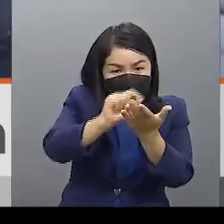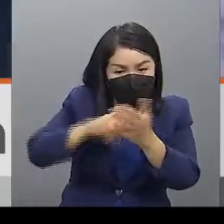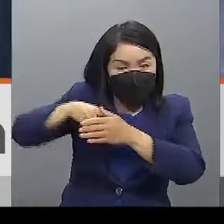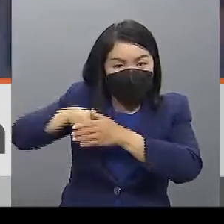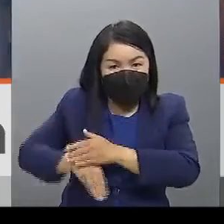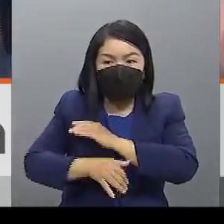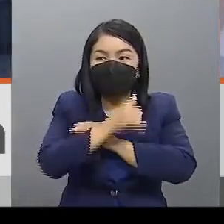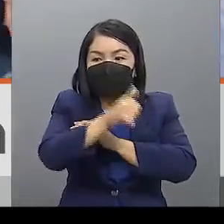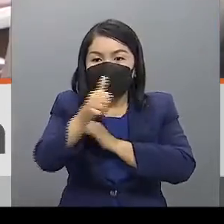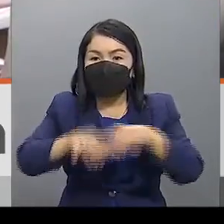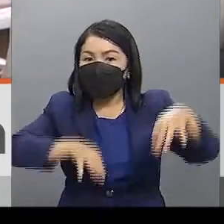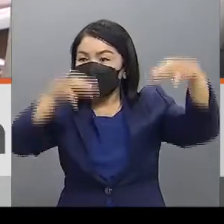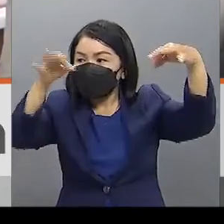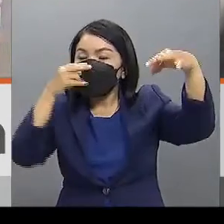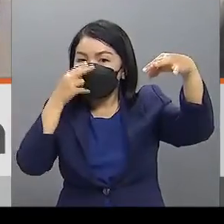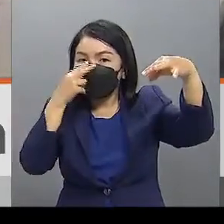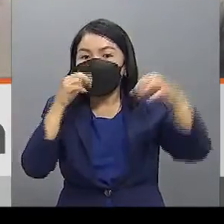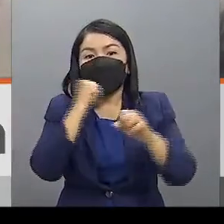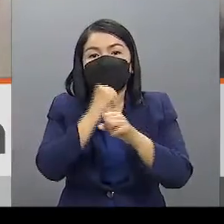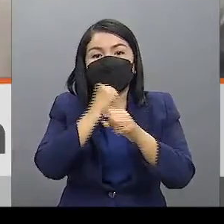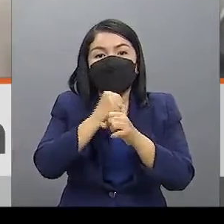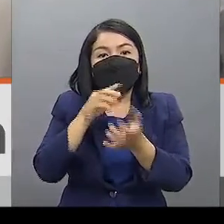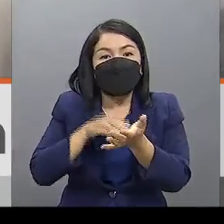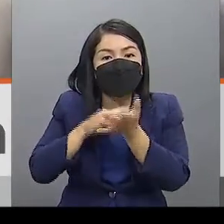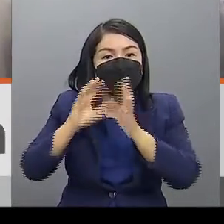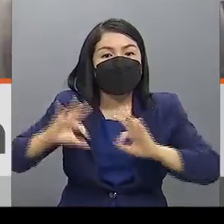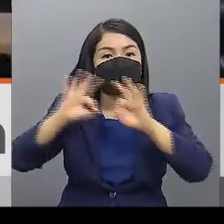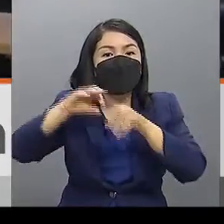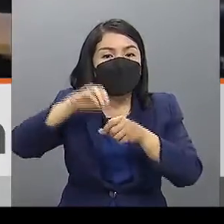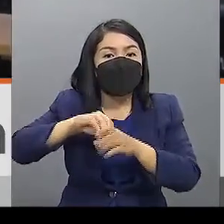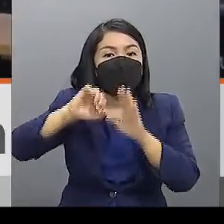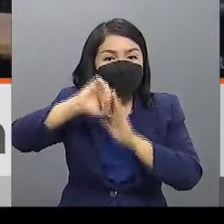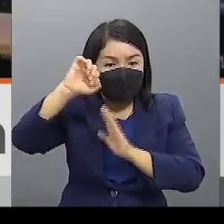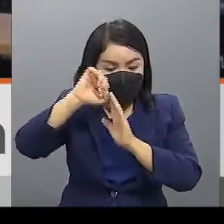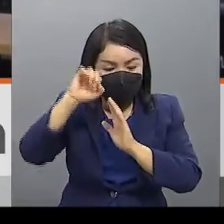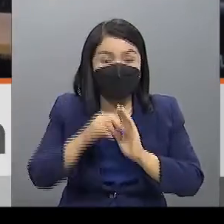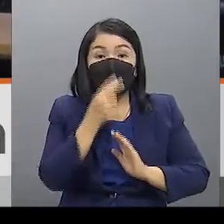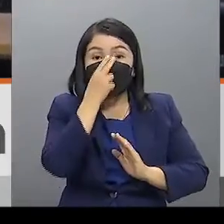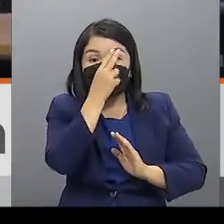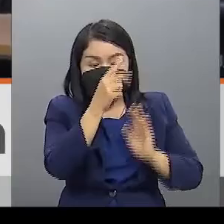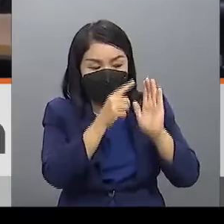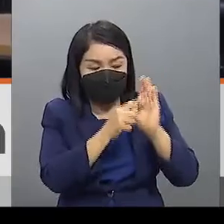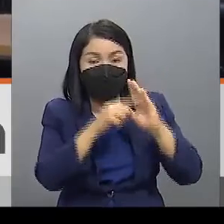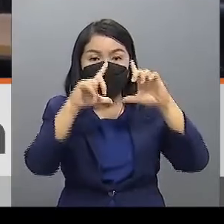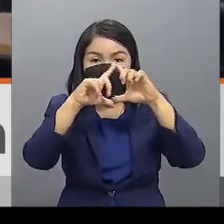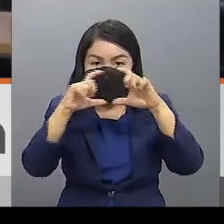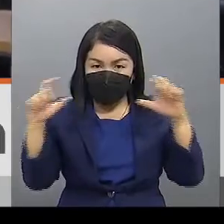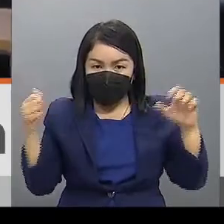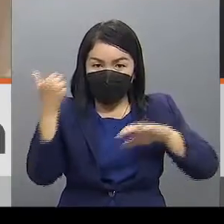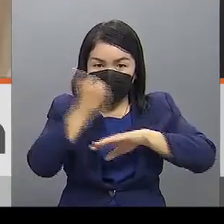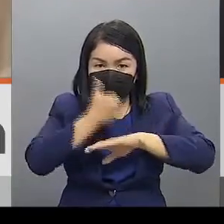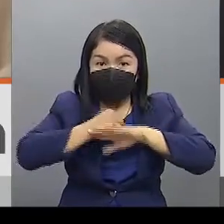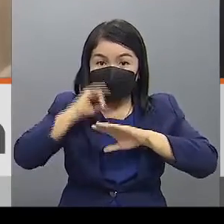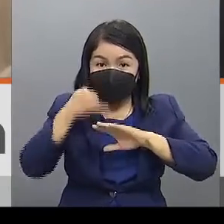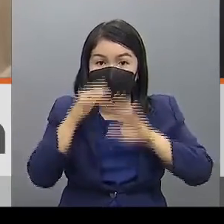ใหม่ที่จังหวัดเพชรบูรณ์นายกฤตคงเมืองผู้ว่าราชการจังหวัดสั่งตั้งด่านสแกนแรงงานที่เดิน